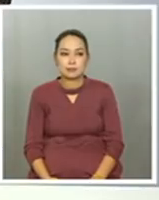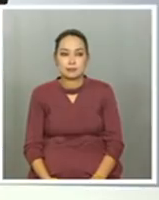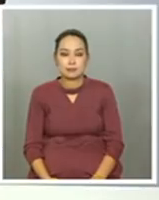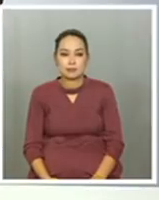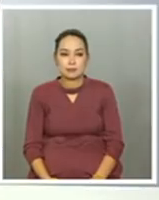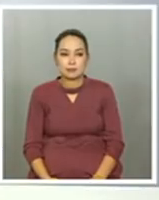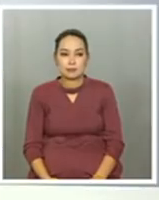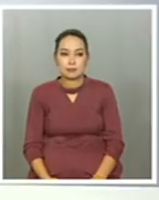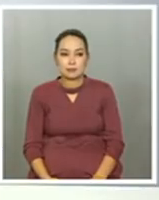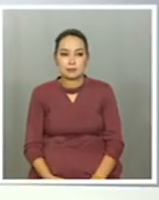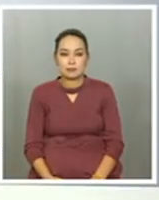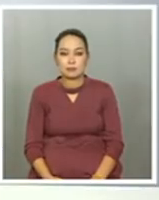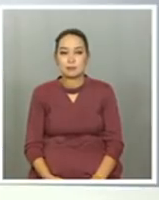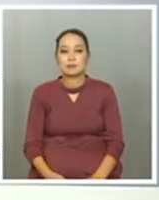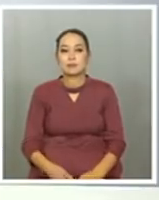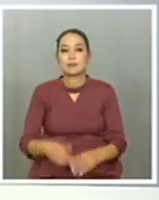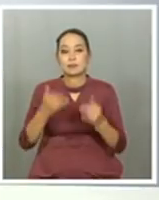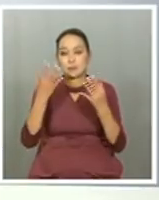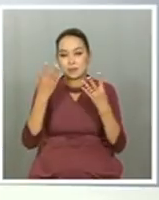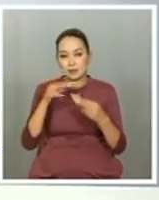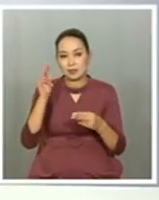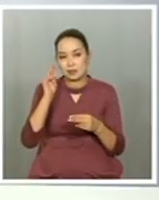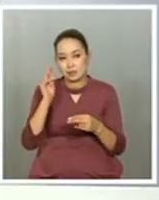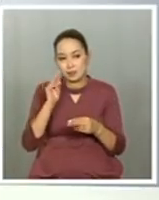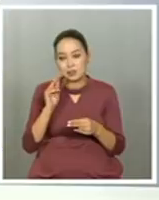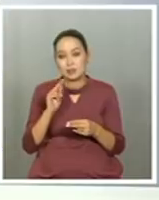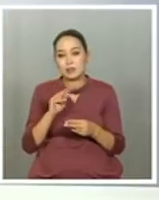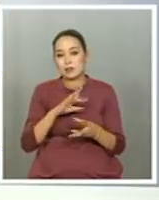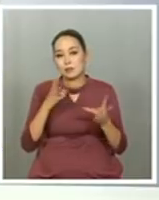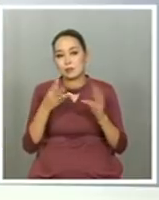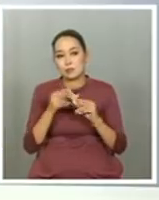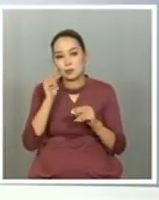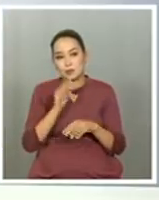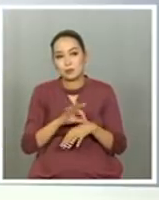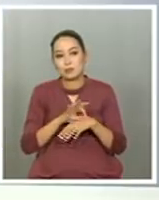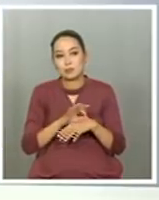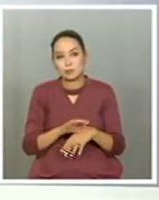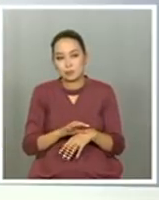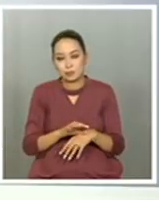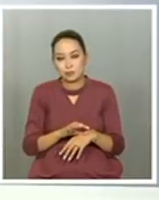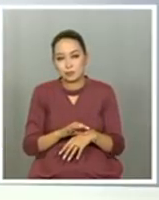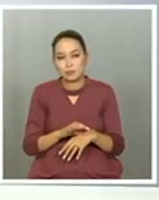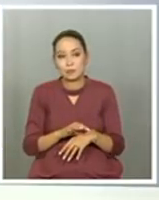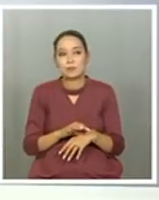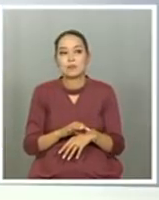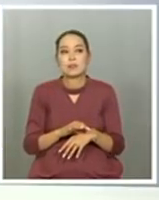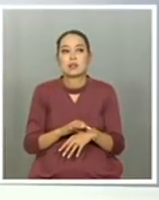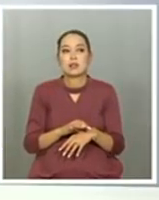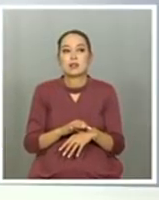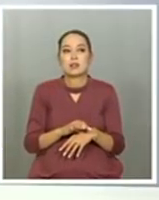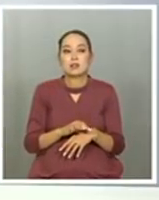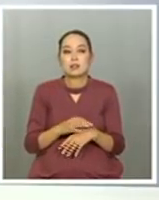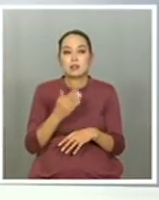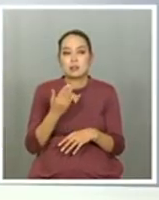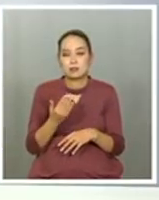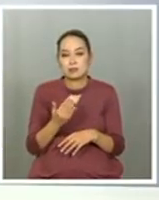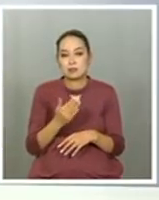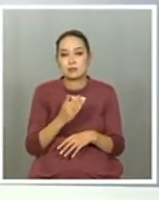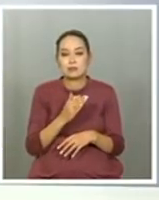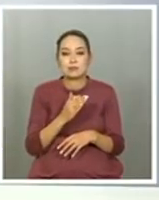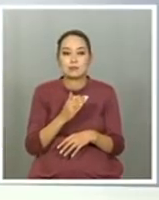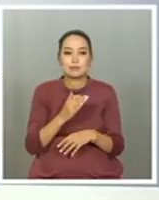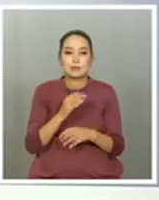Оқушылар, біз бүгінгі өткен сабақтың жинақтау мақсатында мына